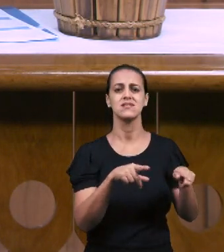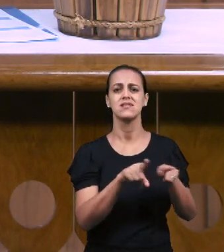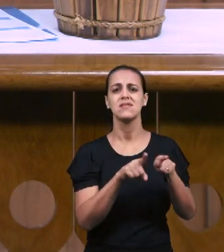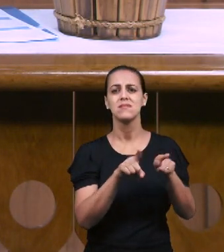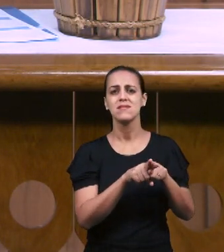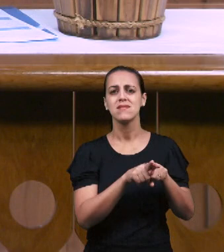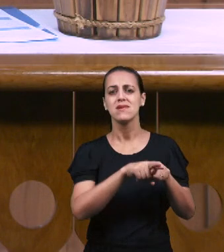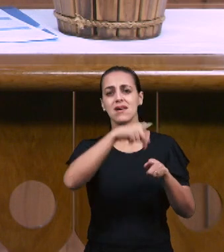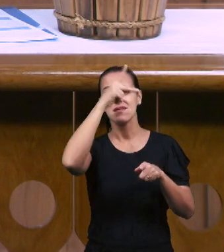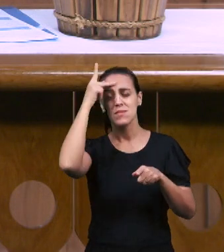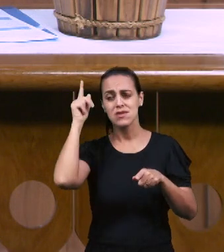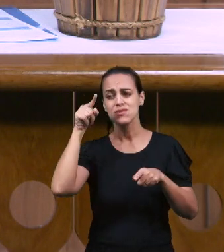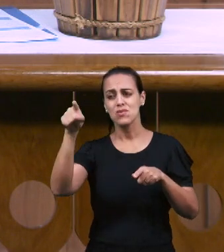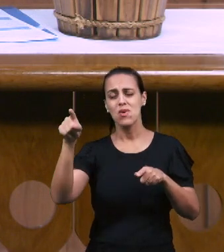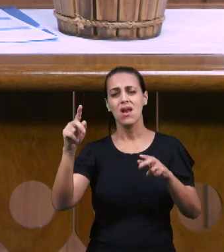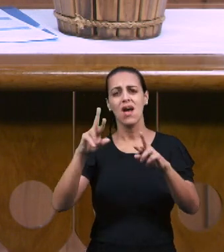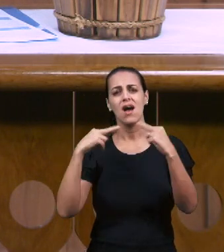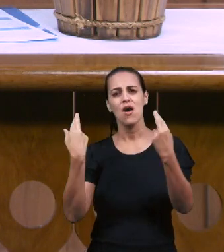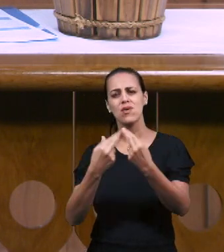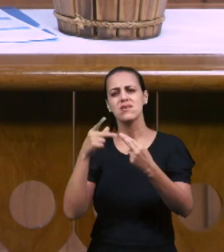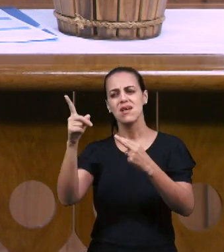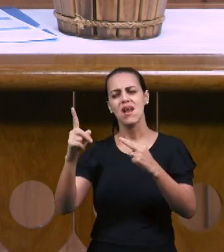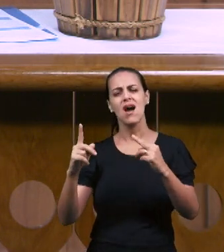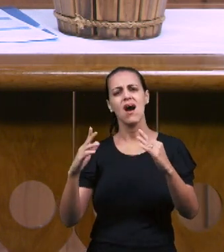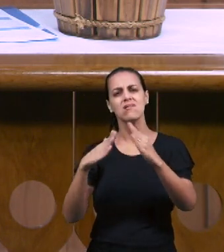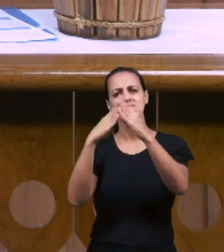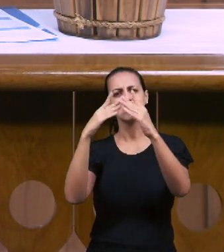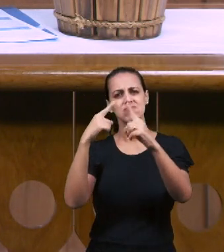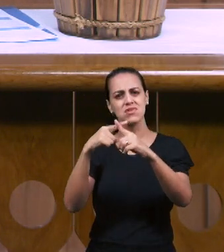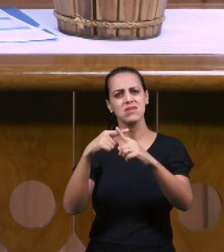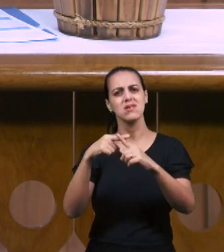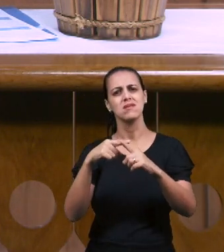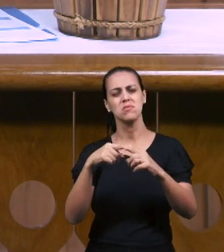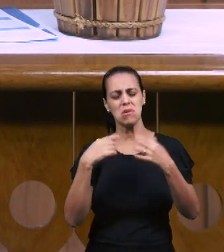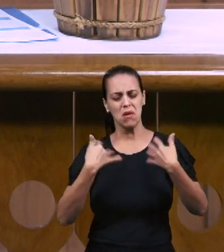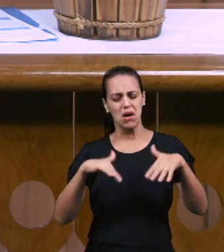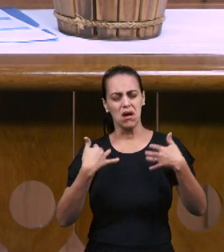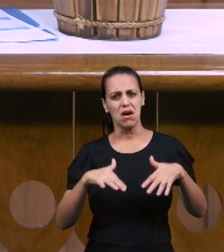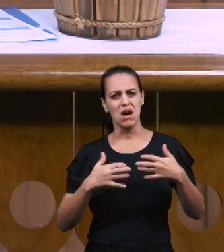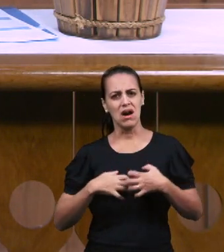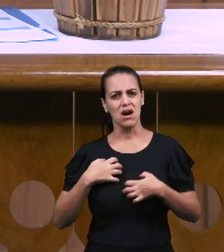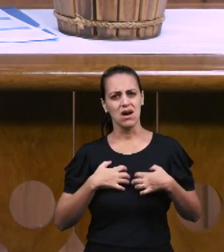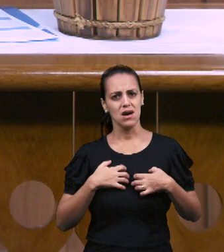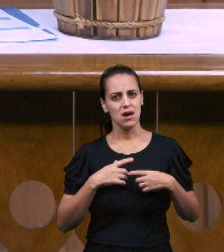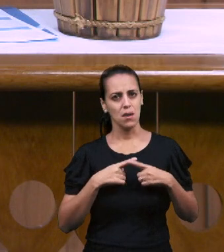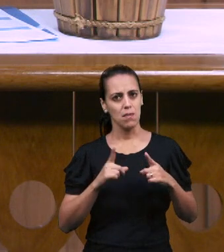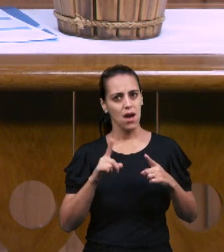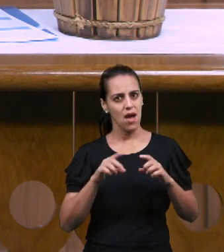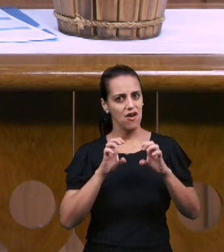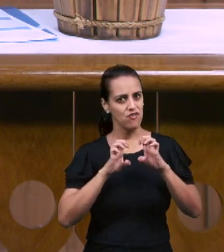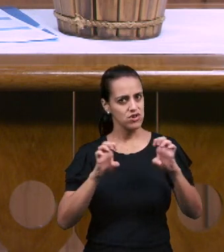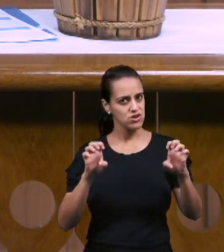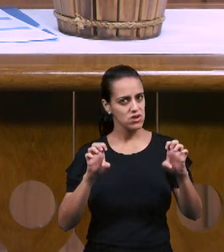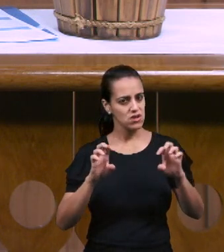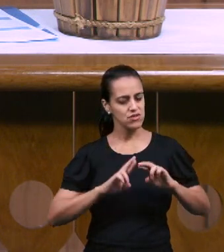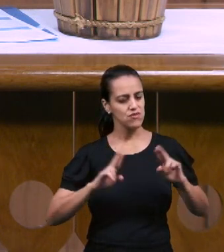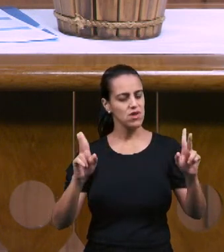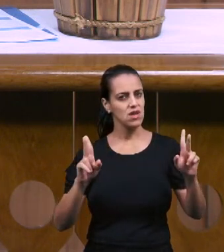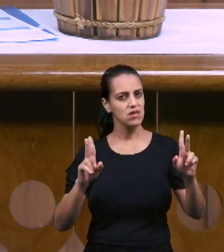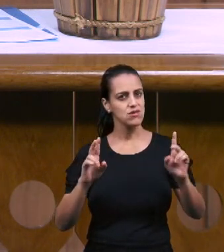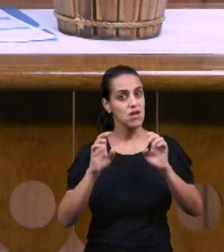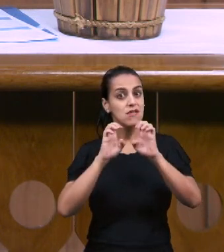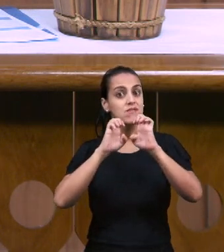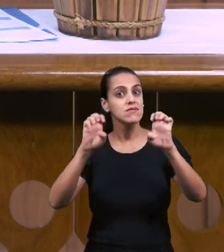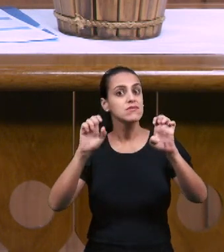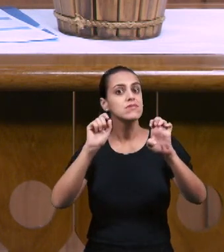étaient tristes, ceux qui étaient réunis dans le temple étaient désespérés. Cela n'est pas l'évangile. L'évangile c'est quand Jésus se